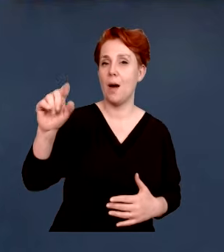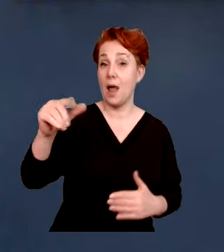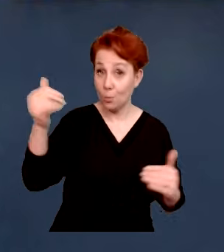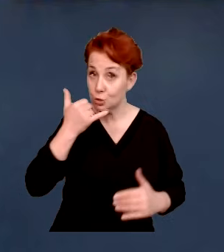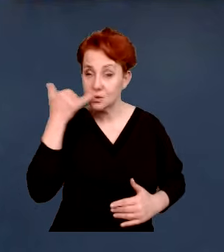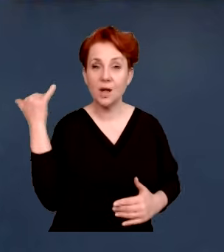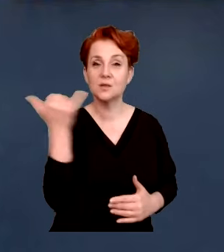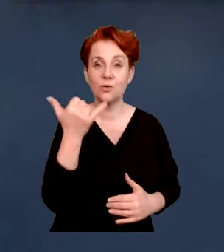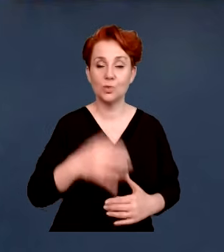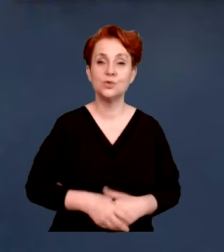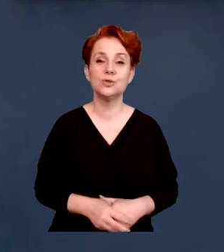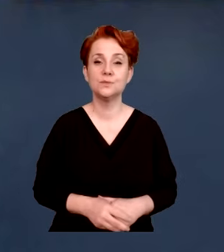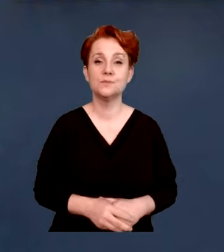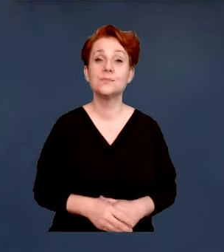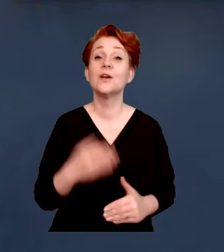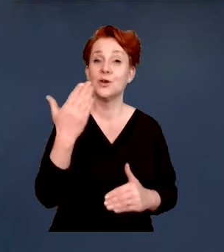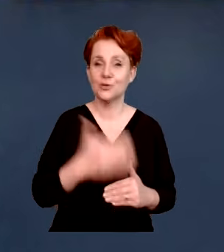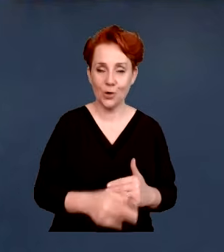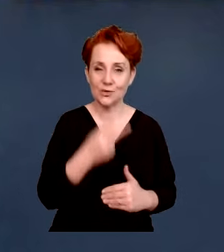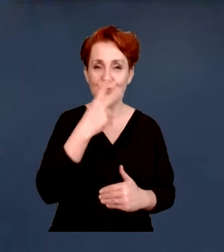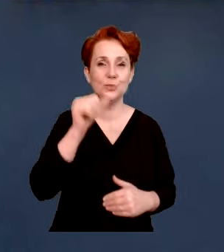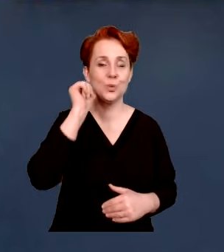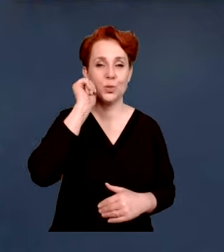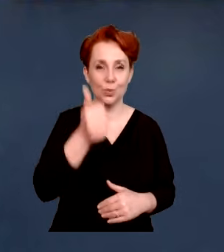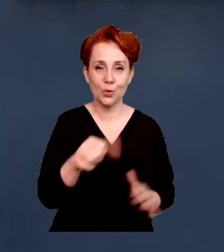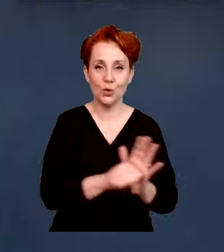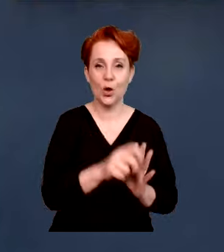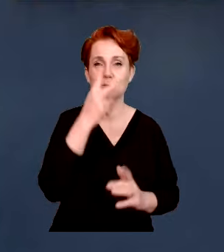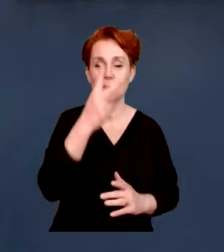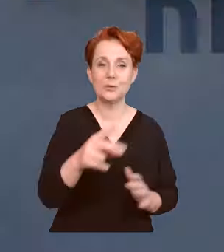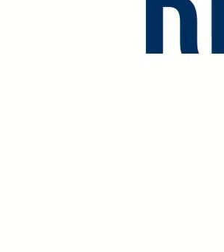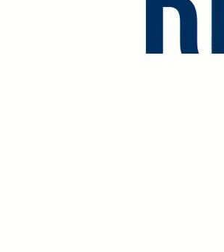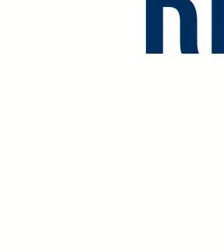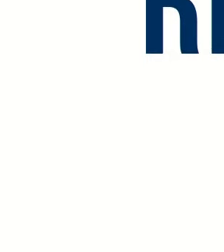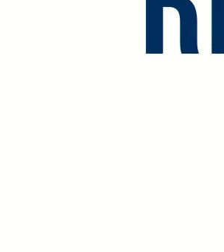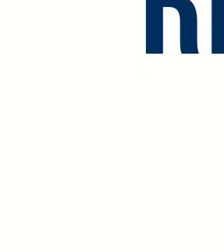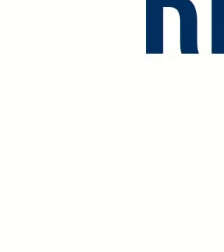dzwonić do Republiki. Tutaj stawiamy kropkę. Widzimy się jutro. Do zobaczenia. Dobrej nocy.